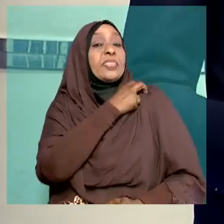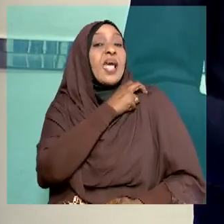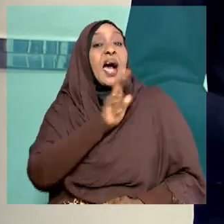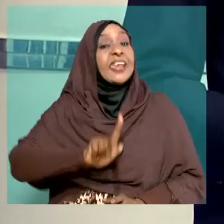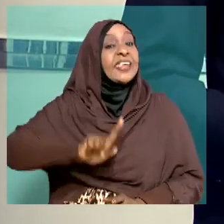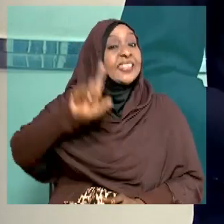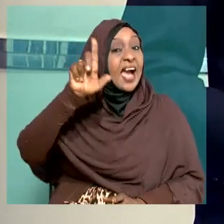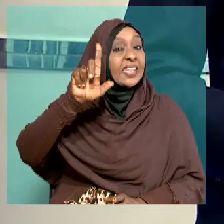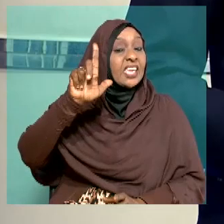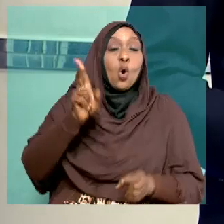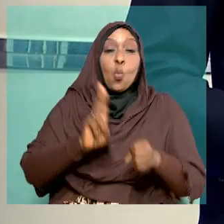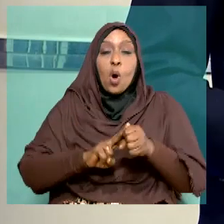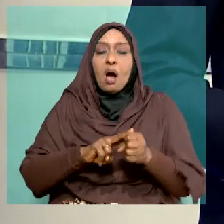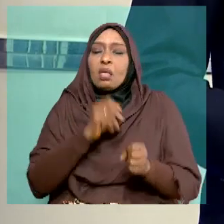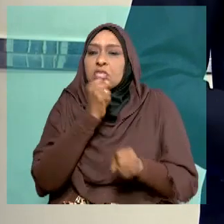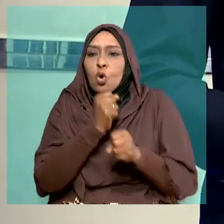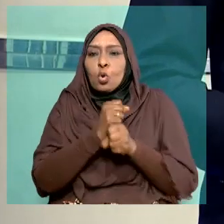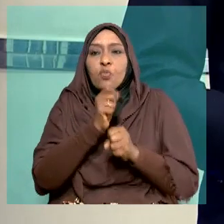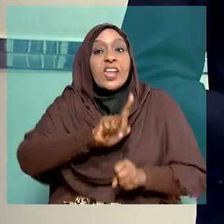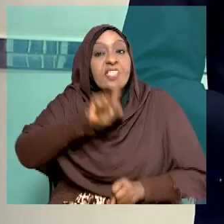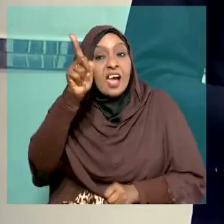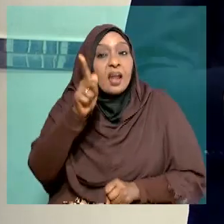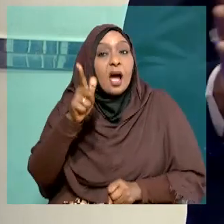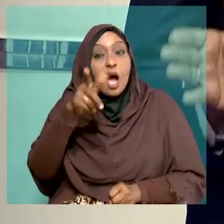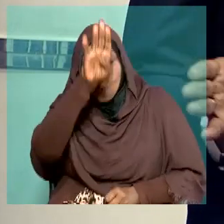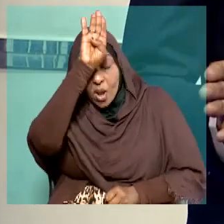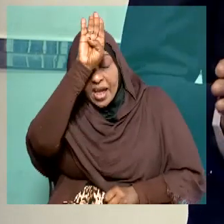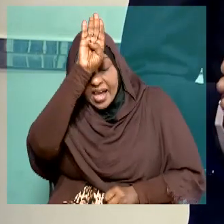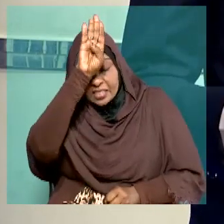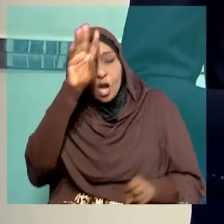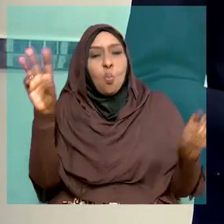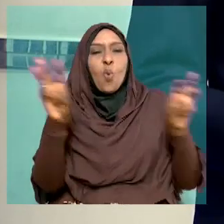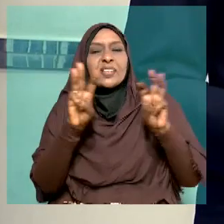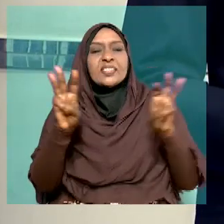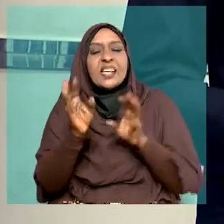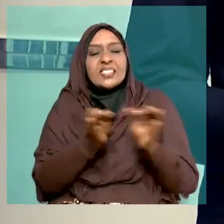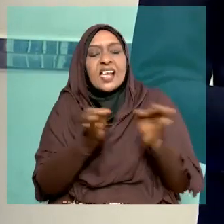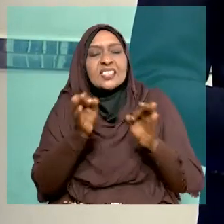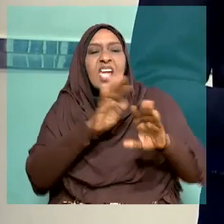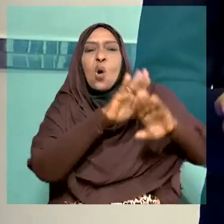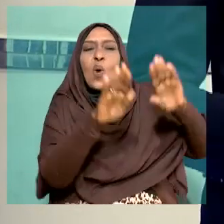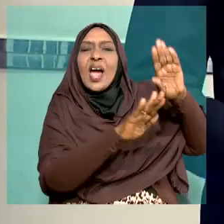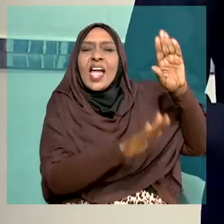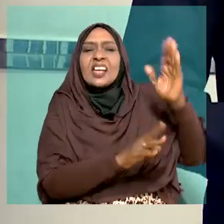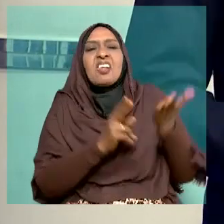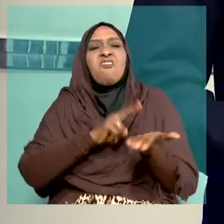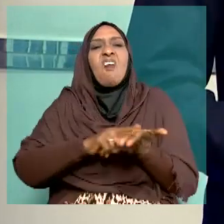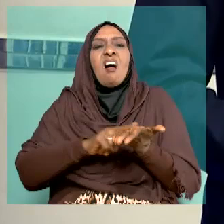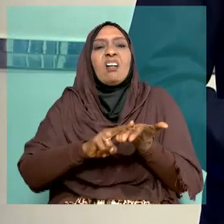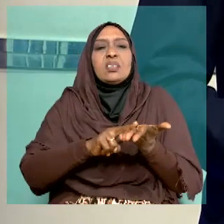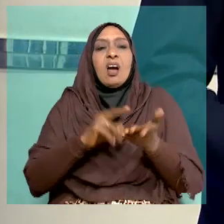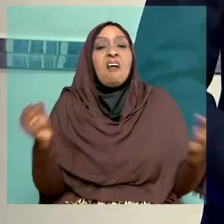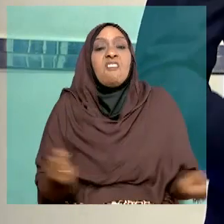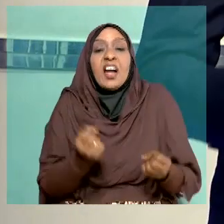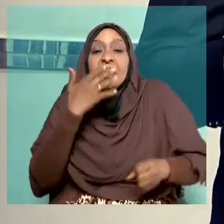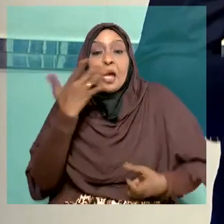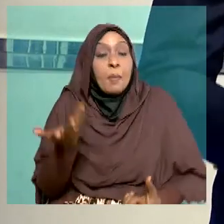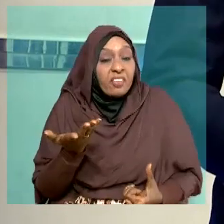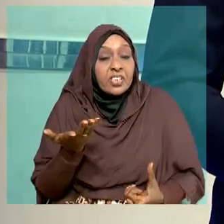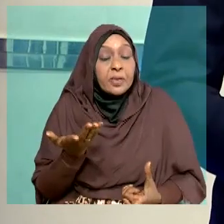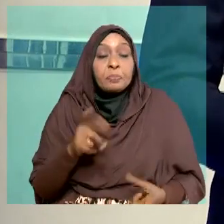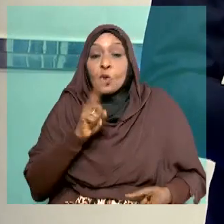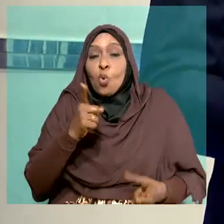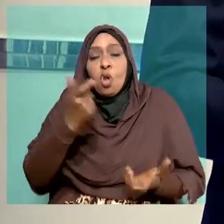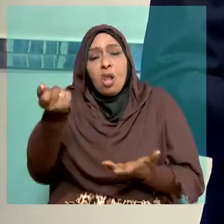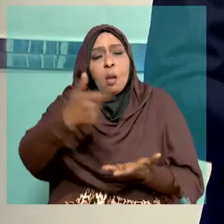في الإدارة، فتحولت الولايات إلى مؤسسات سياسية وهياكل خاوية بلا فاعلية تبتلع كل